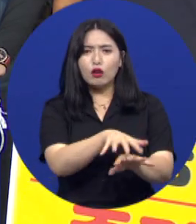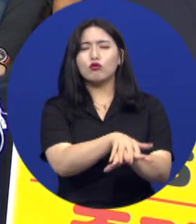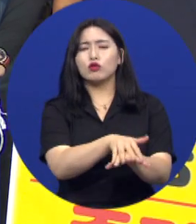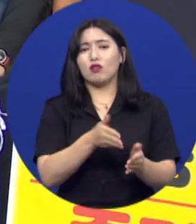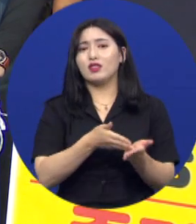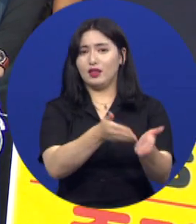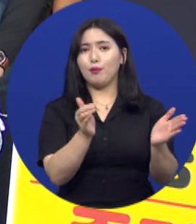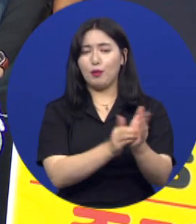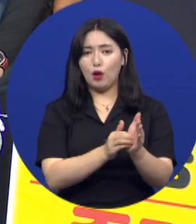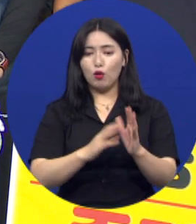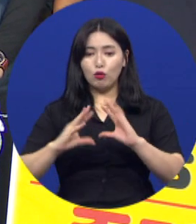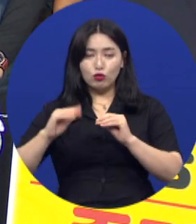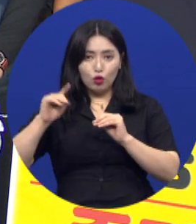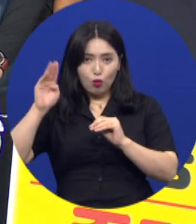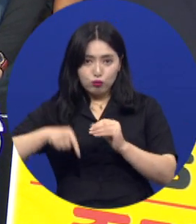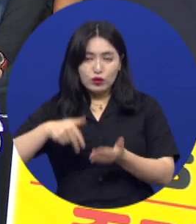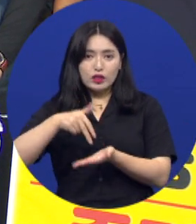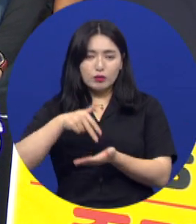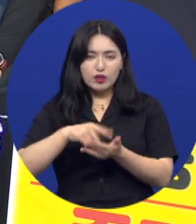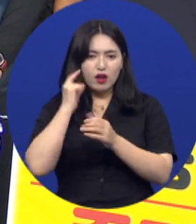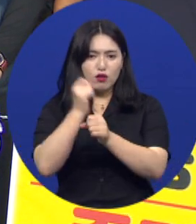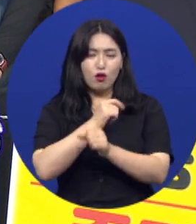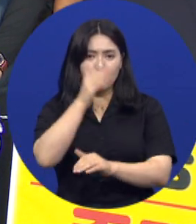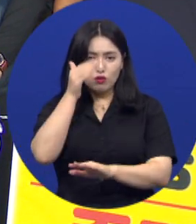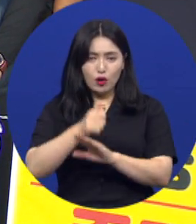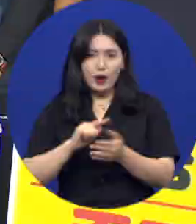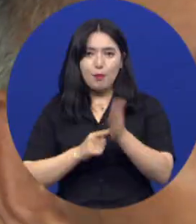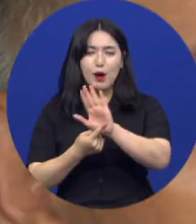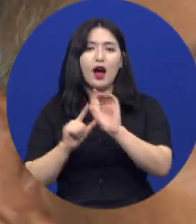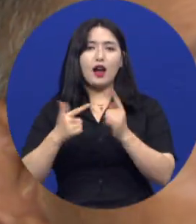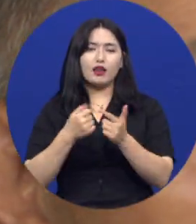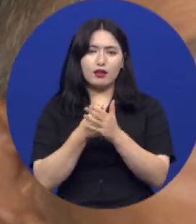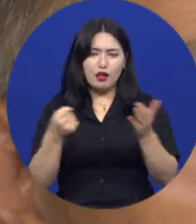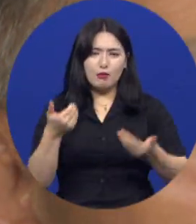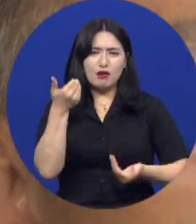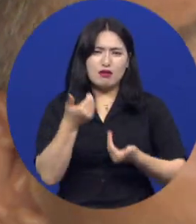가운데 국토부가 용역 결과를 공개하지 않으면서